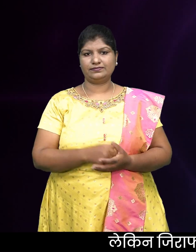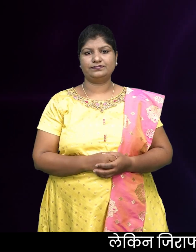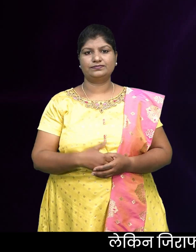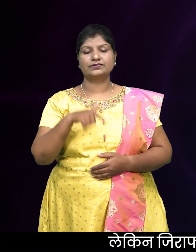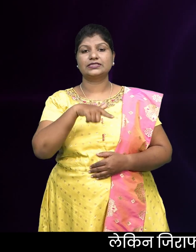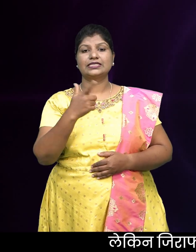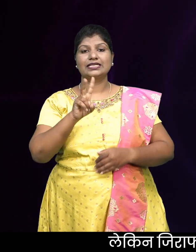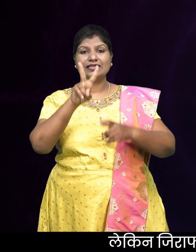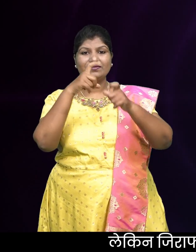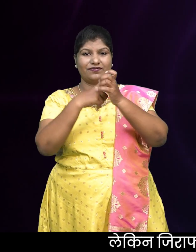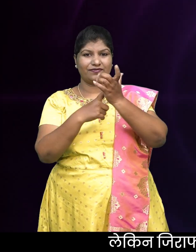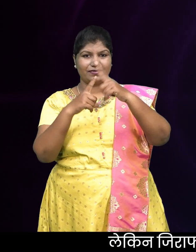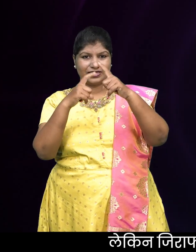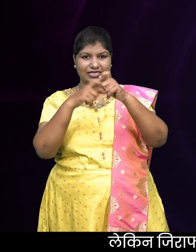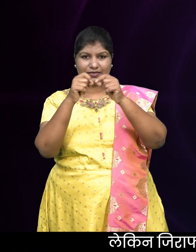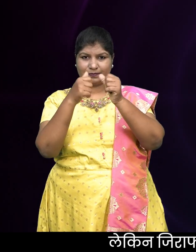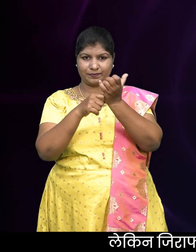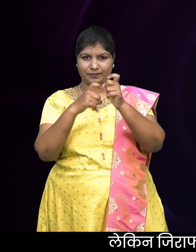लेकिन जिराफ की गर्दन में